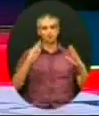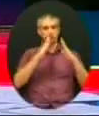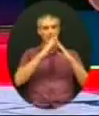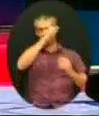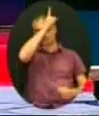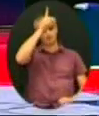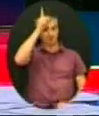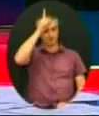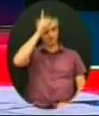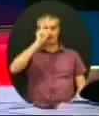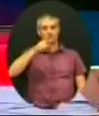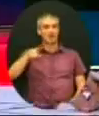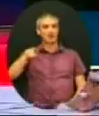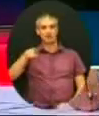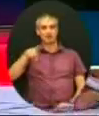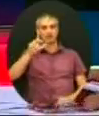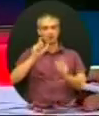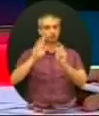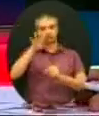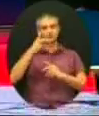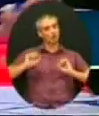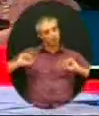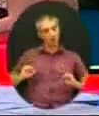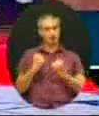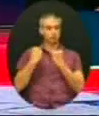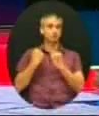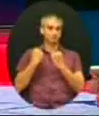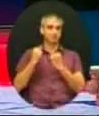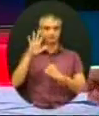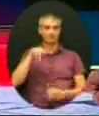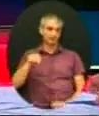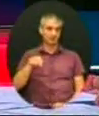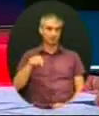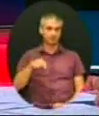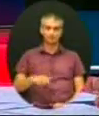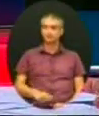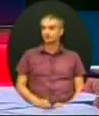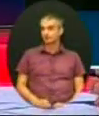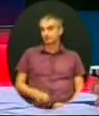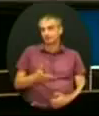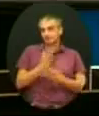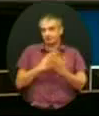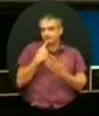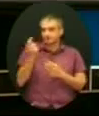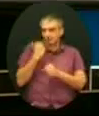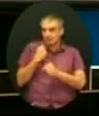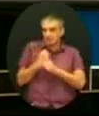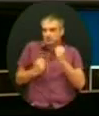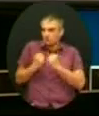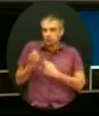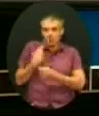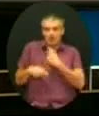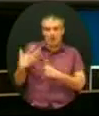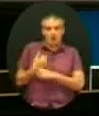במדריד, והחריצות של תושבי ברצלונה והאזורים האלה. אז זה חלק מהטיעון, שהם עובדים קשה, שיש להם